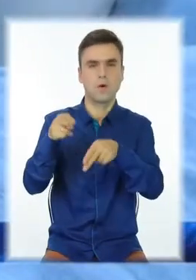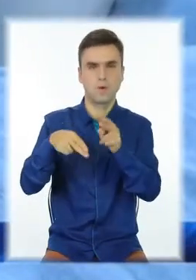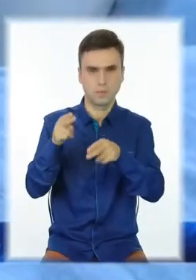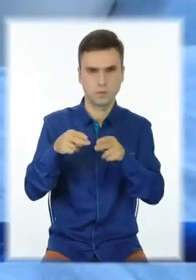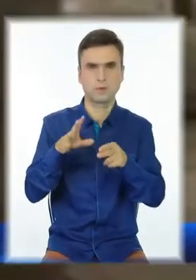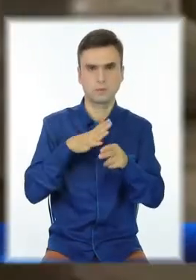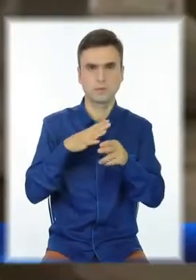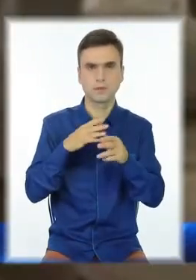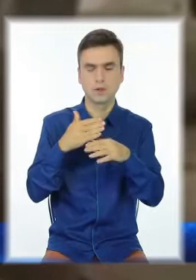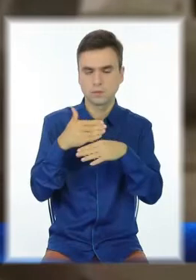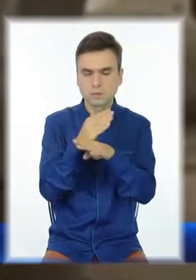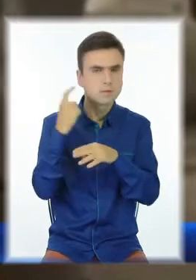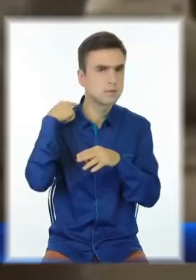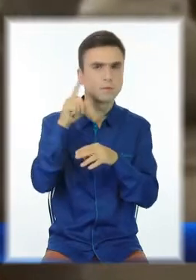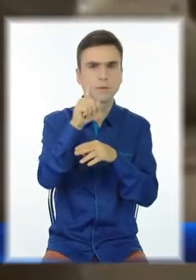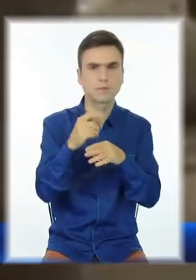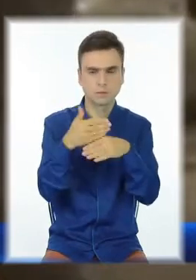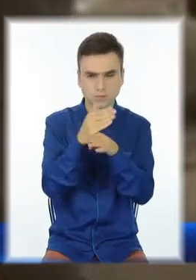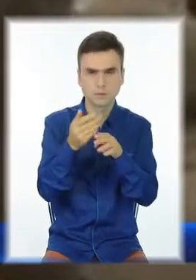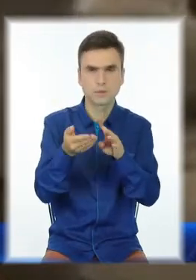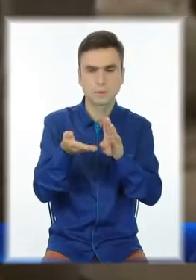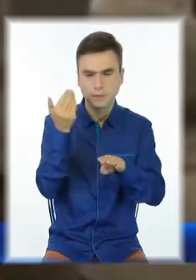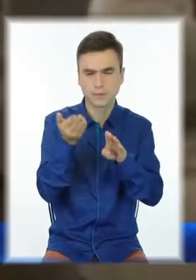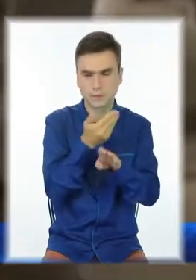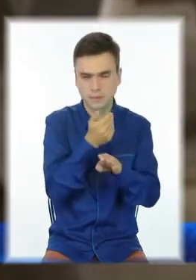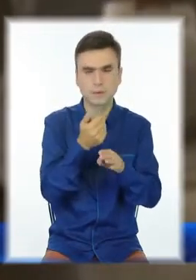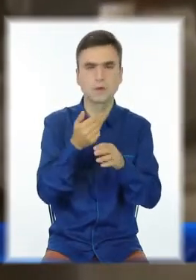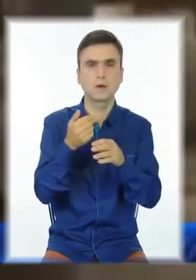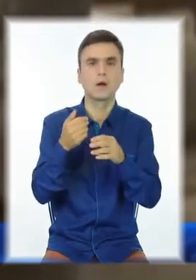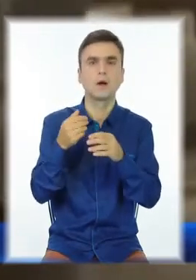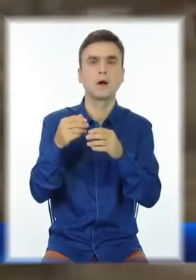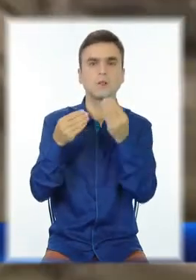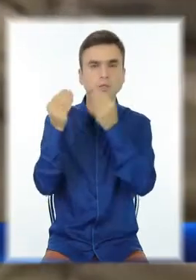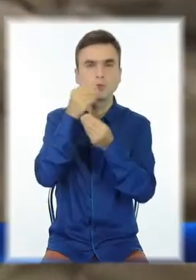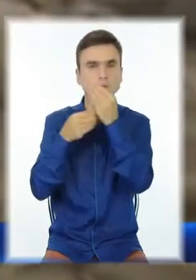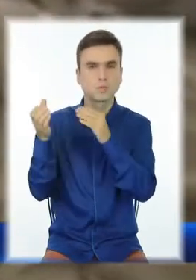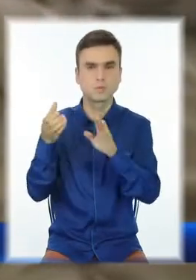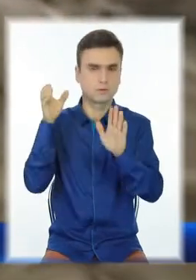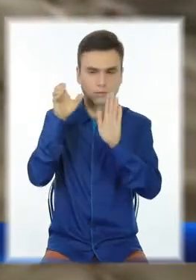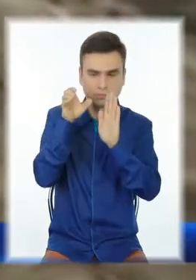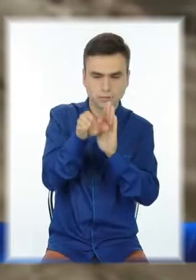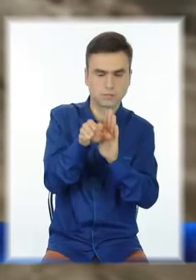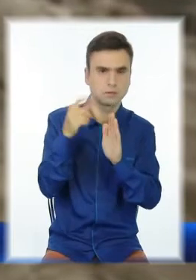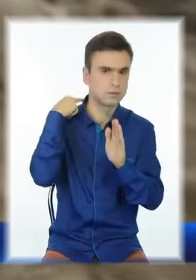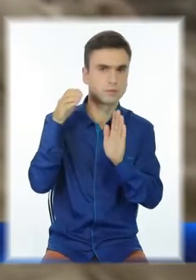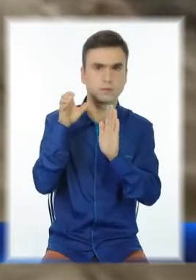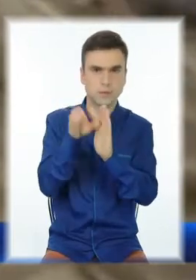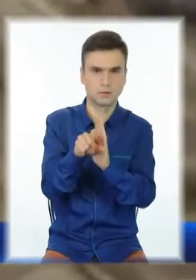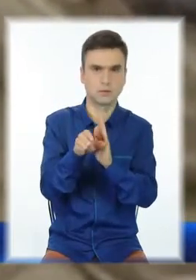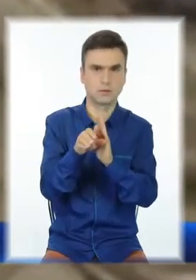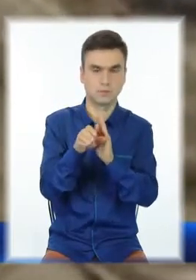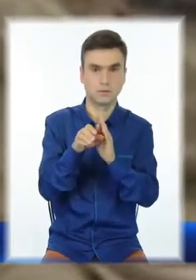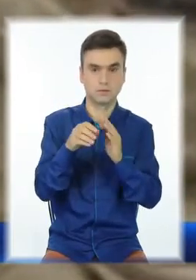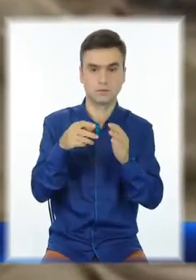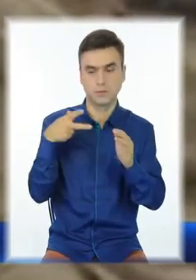словами медиків, операція пройшла успішно, без особливих ускладнень. Пацієнт у той же день прийшов до тями. Наступного